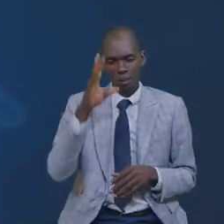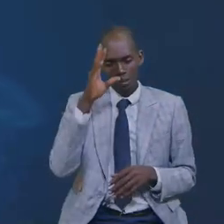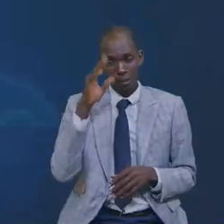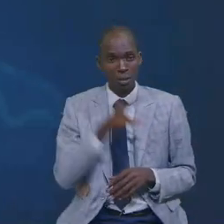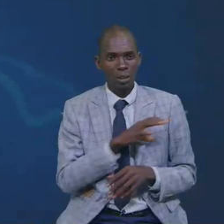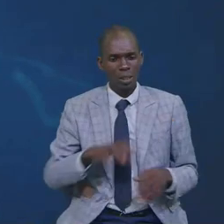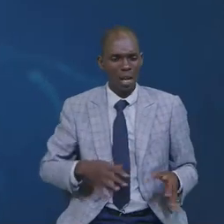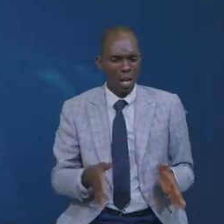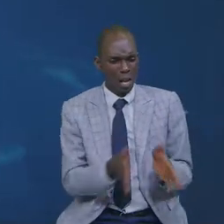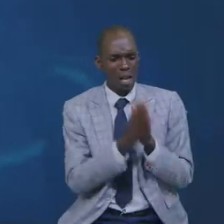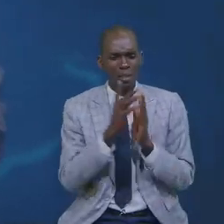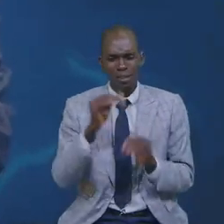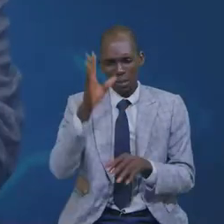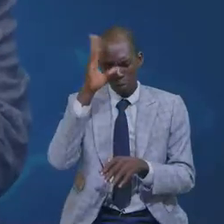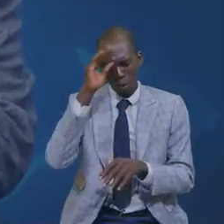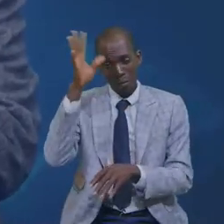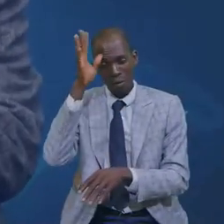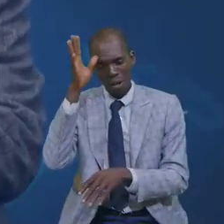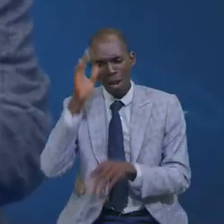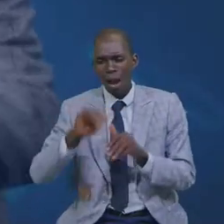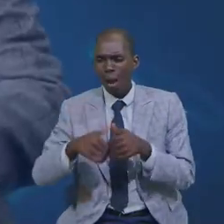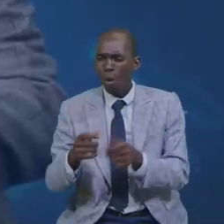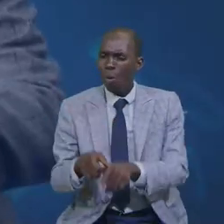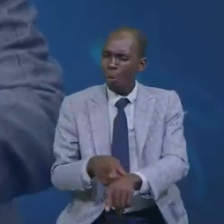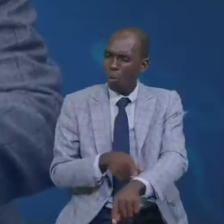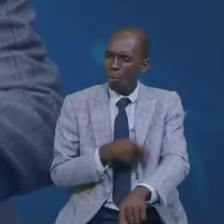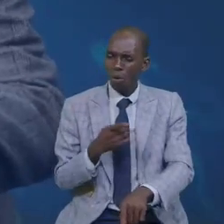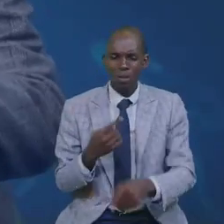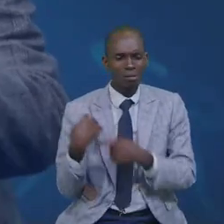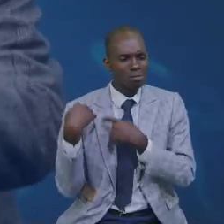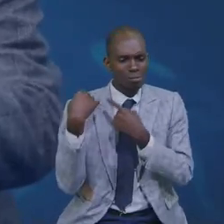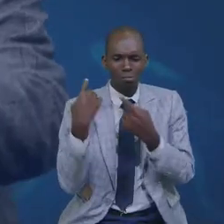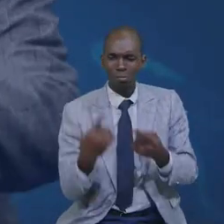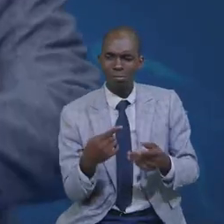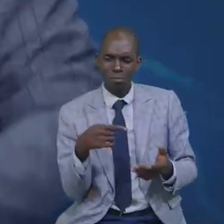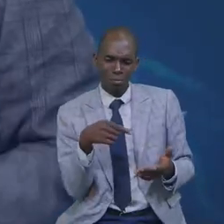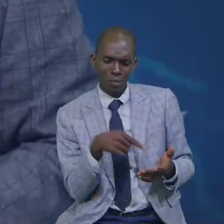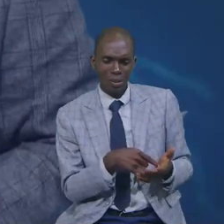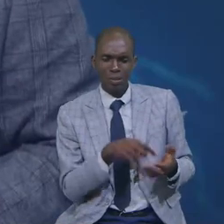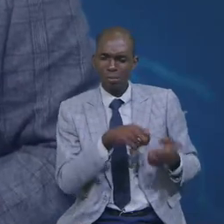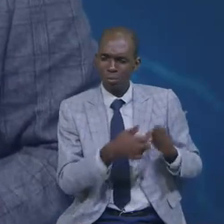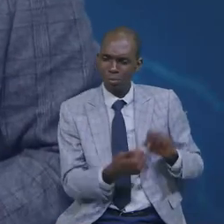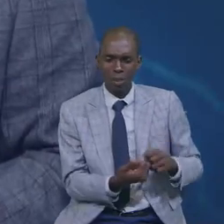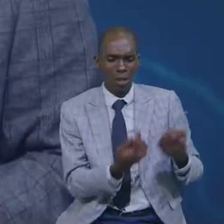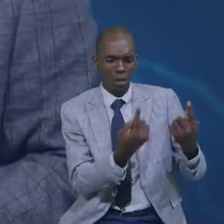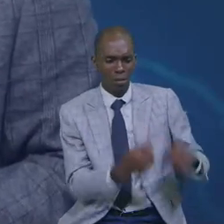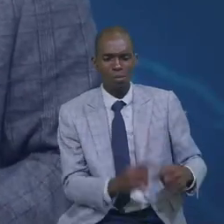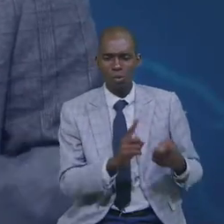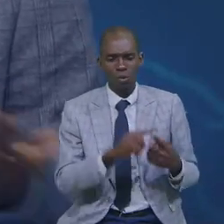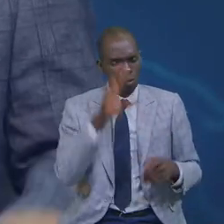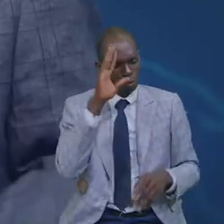il demanda au Père combien y a-t-il de temps que cela lui arrive